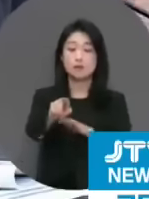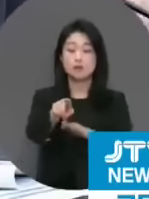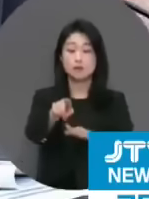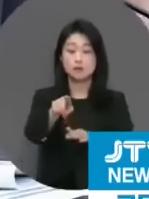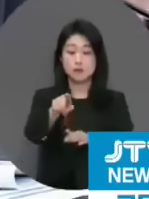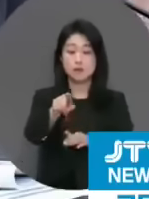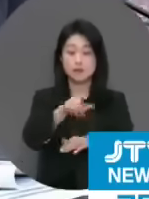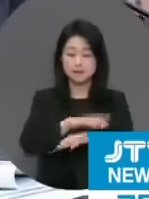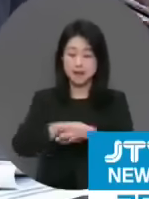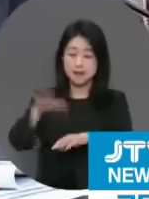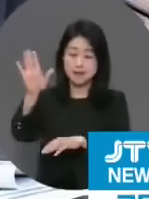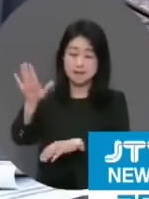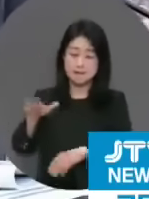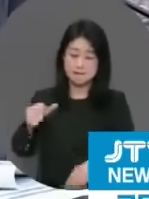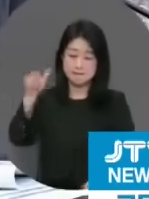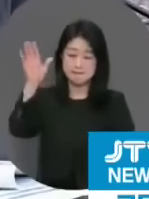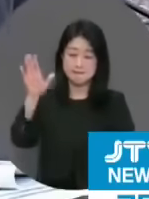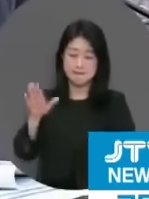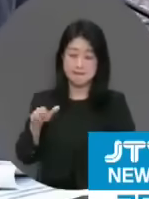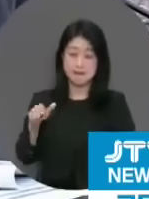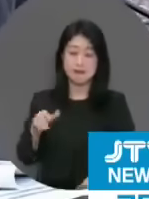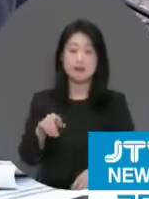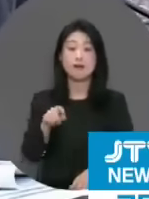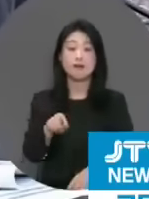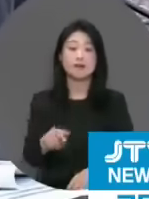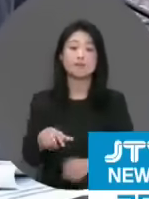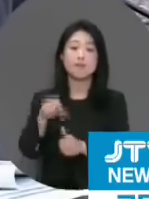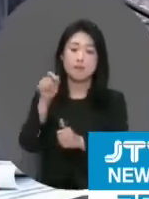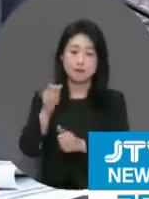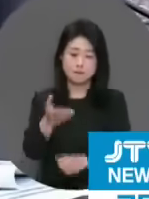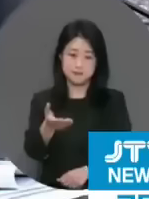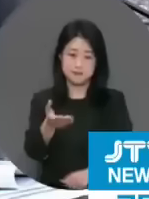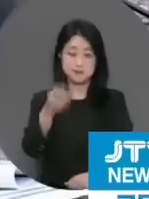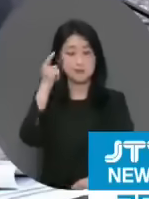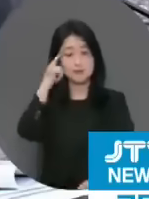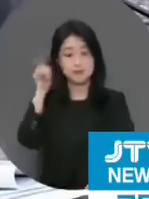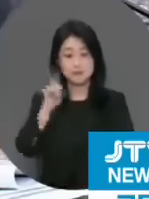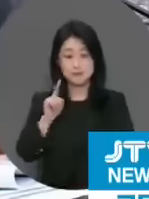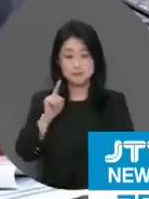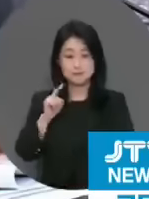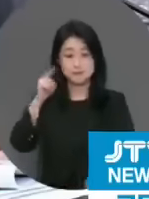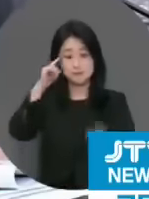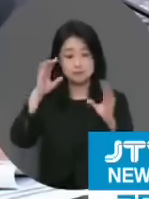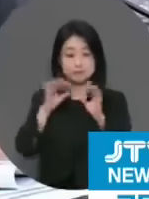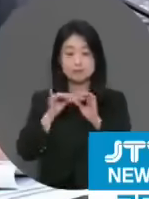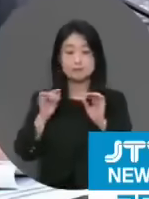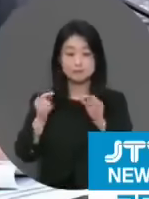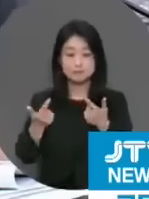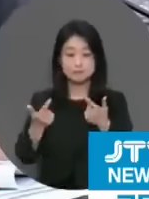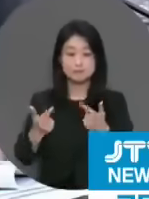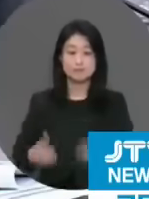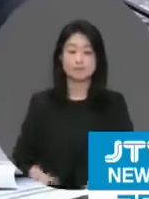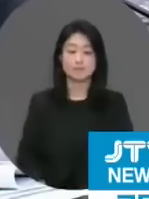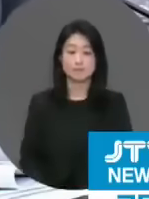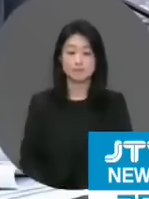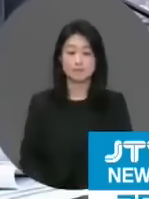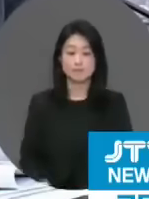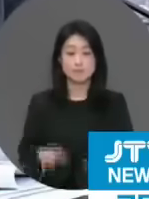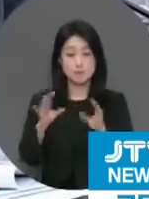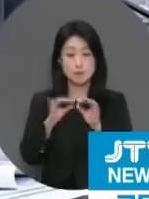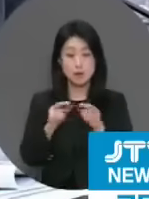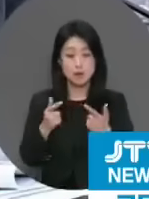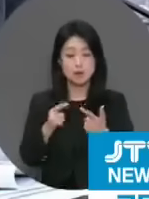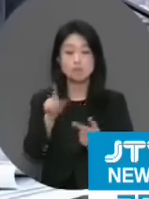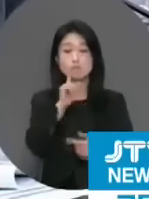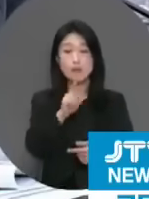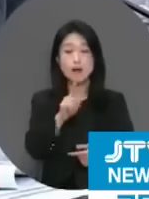앞장서서 잘해줄 것 같은 사람을 뽑은 거예요. 거기에 대해서 어떻게 생각하십니까? 전혀 동의하지 않습니다. 어떻게 동의가 안